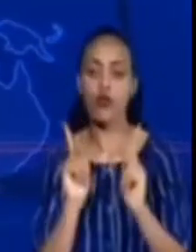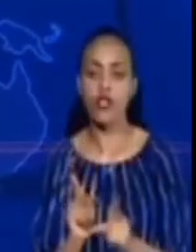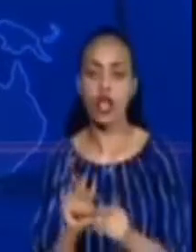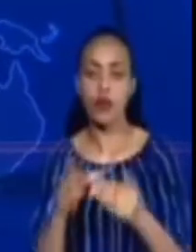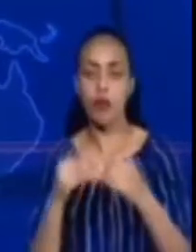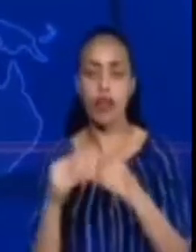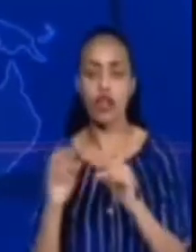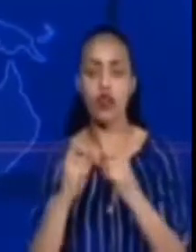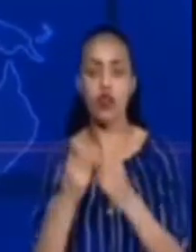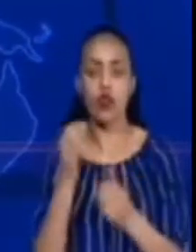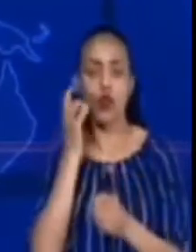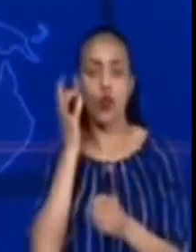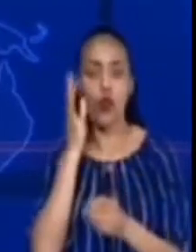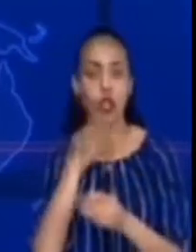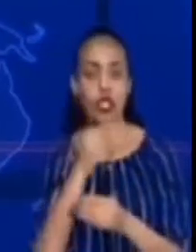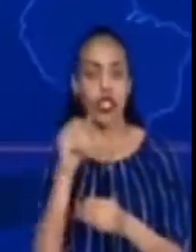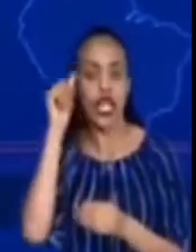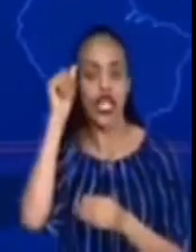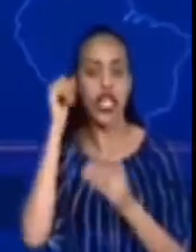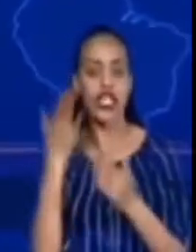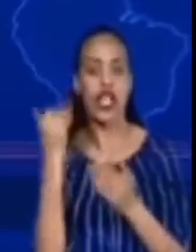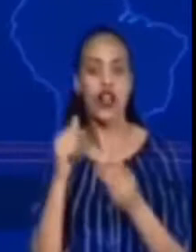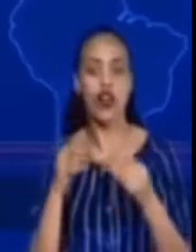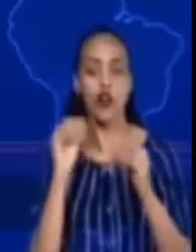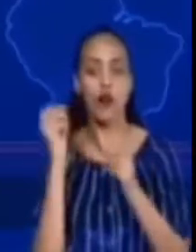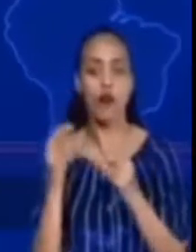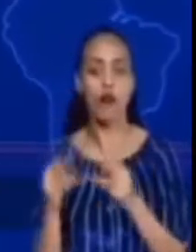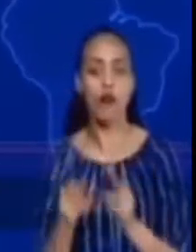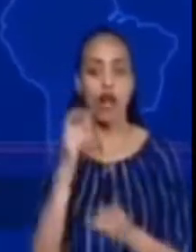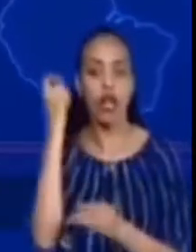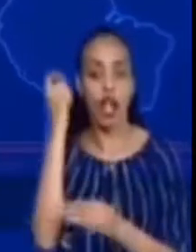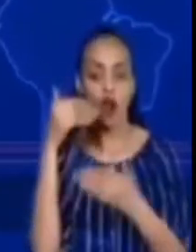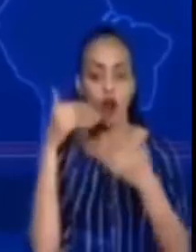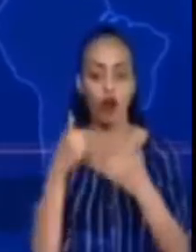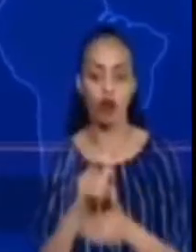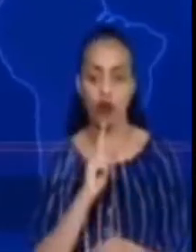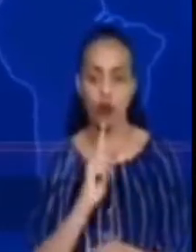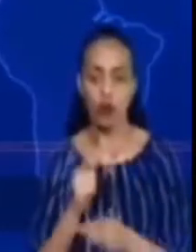ግብር የሚጥለውን አዋጅ የሚጥለውን ማንኛውም ነገር